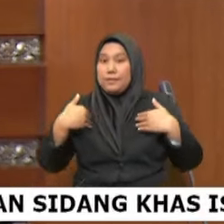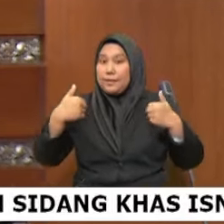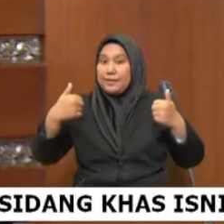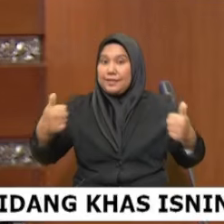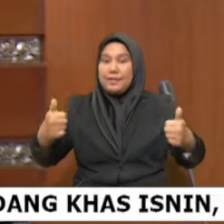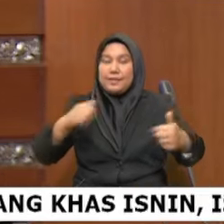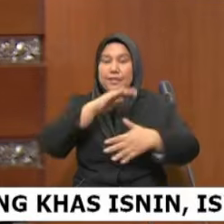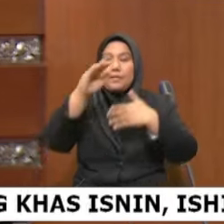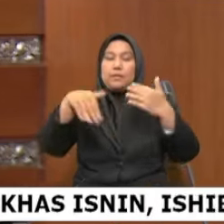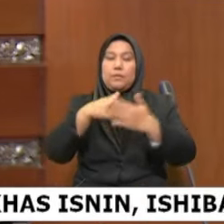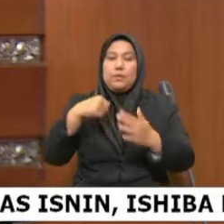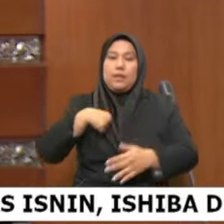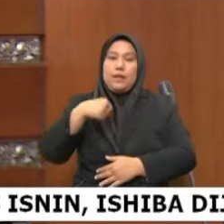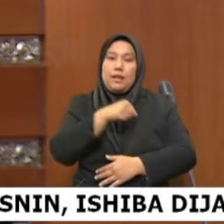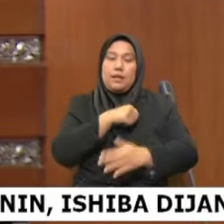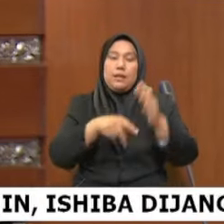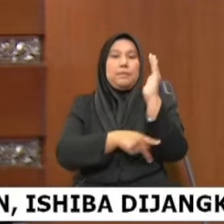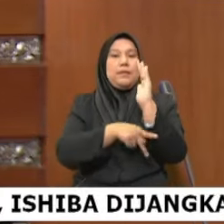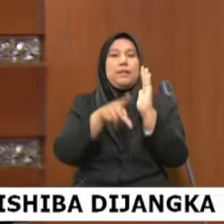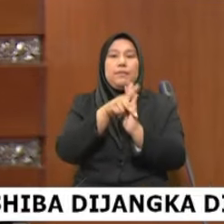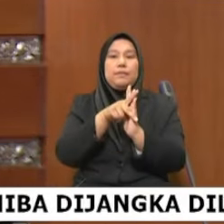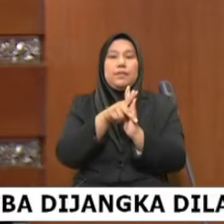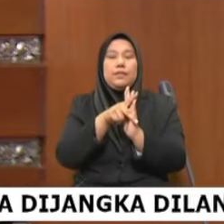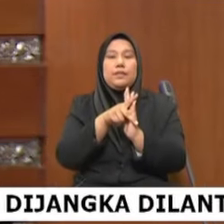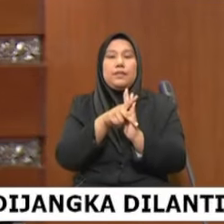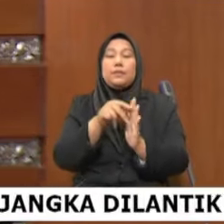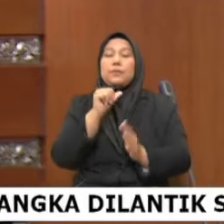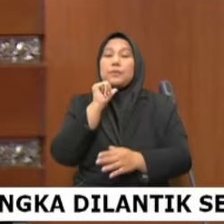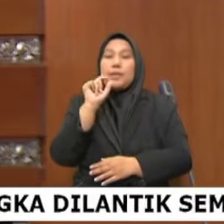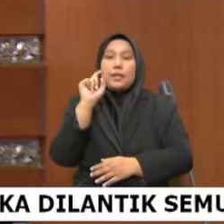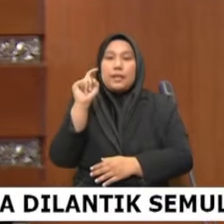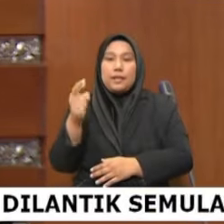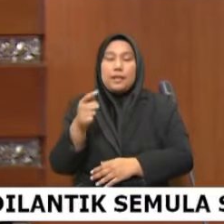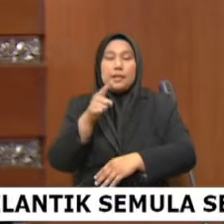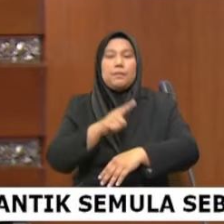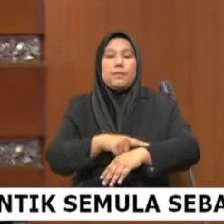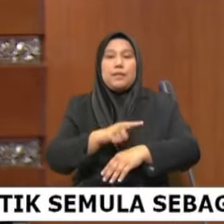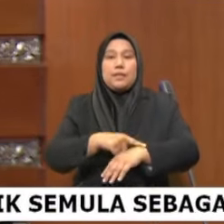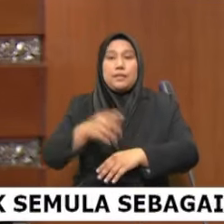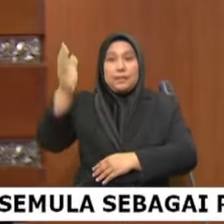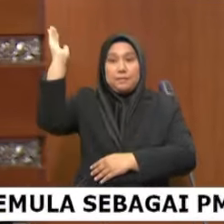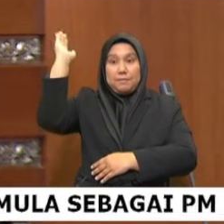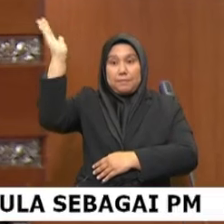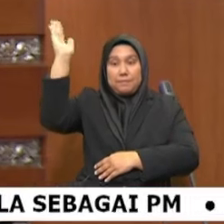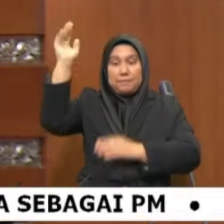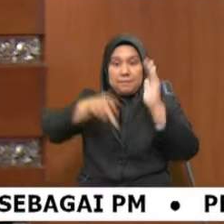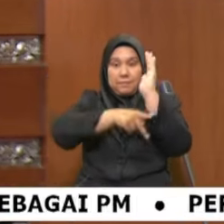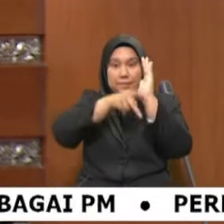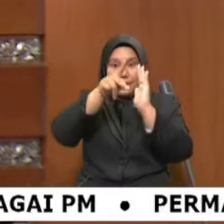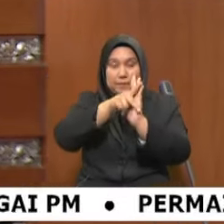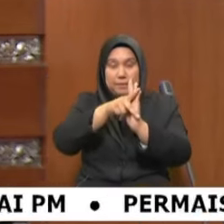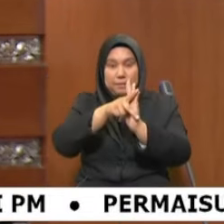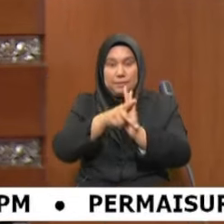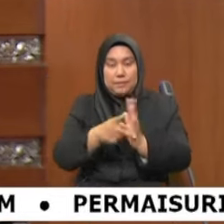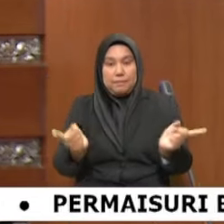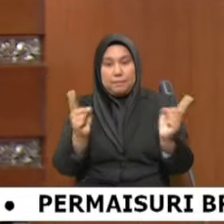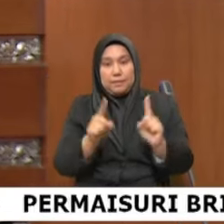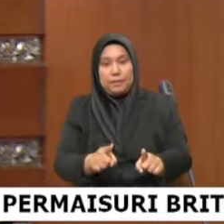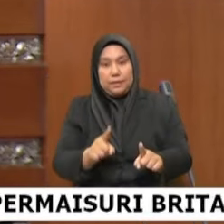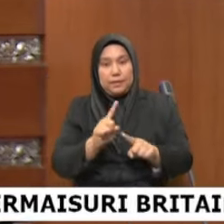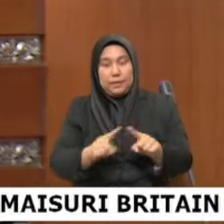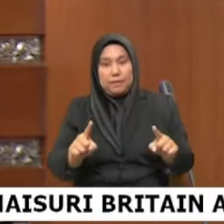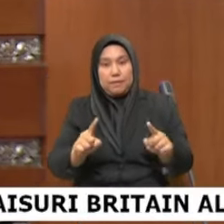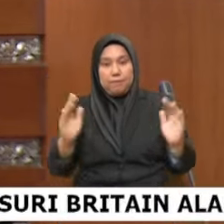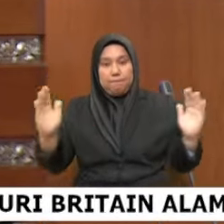semua ahli-ahli parlimen, bukan saja semasa persidangan ini berlangsung tetapi juga untuk satu